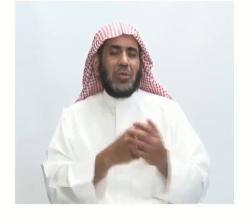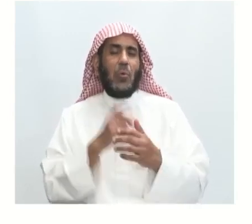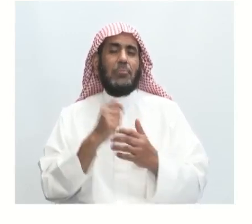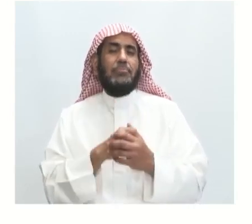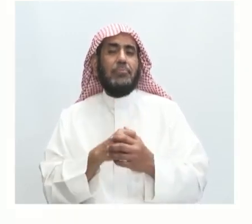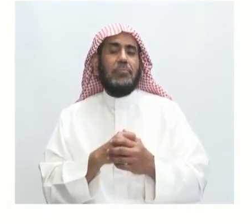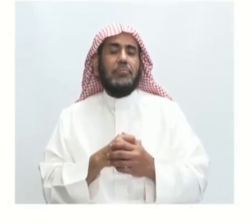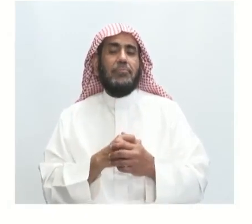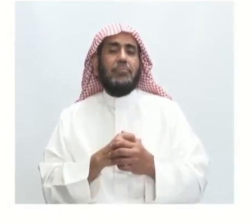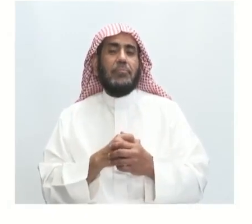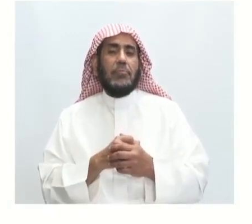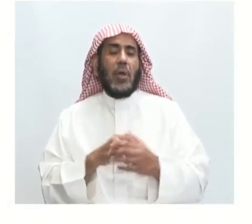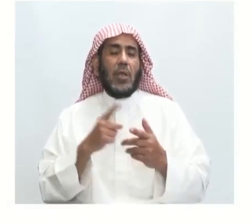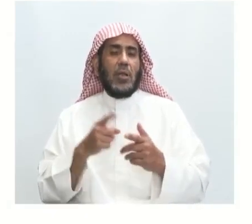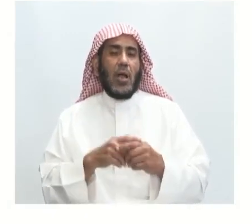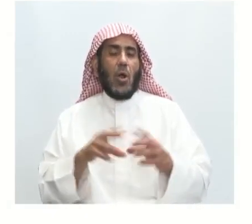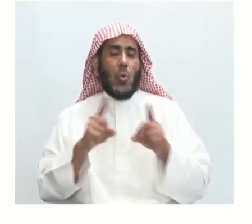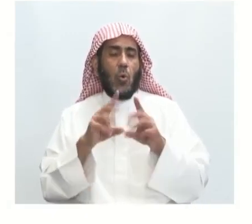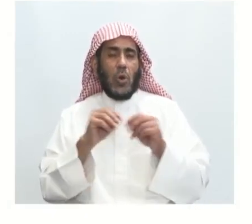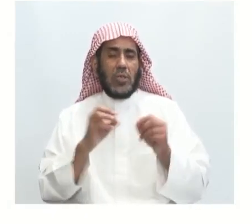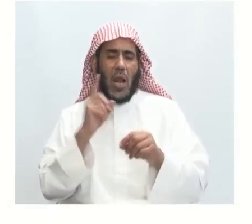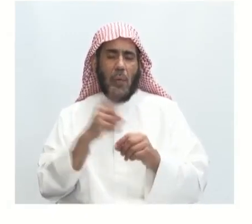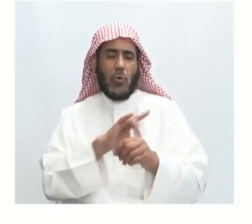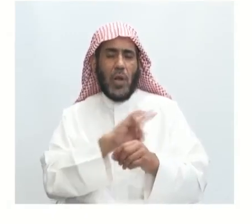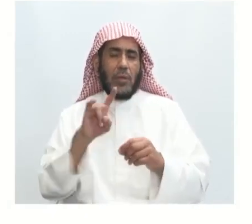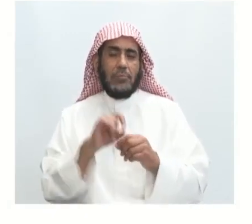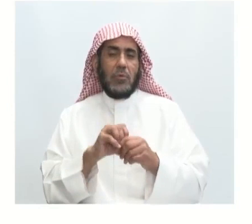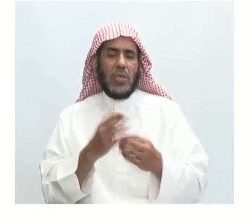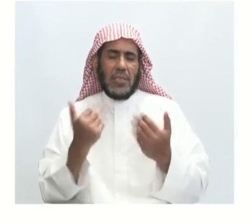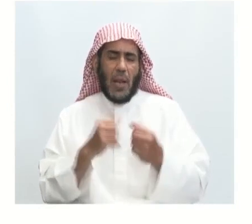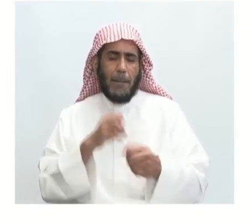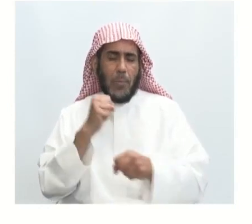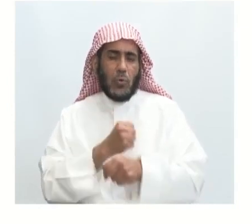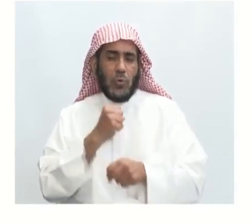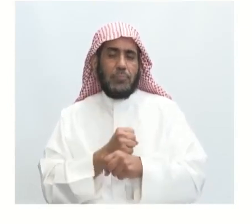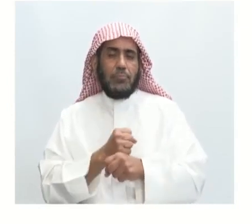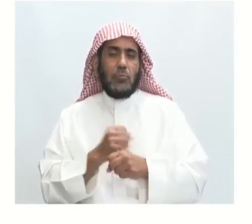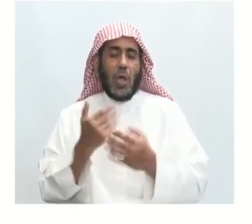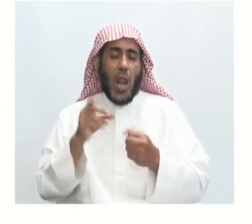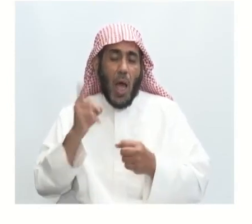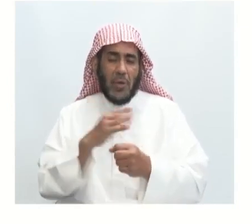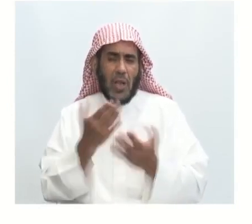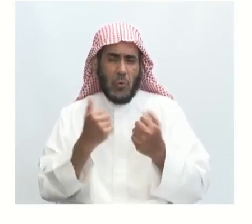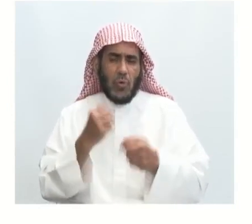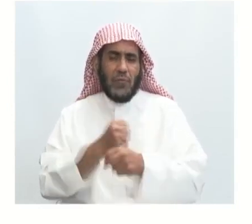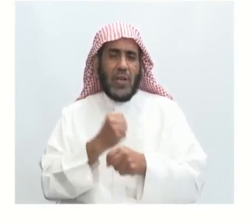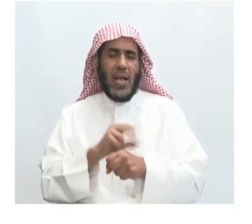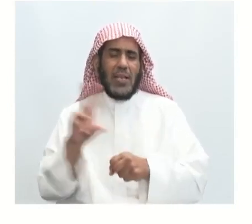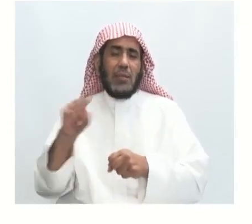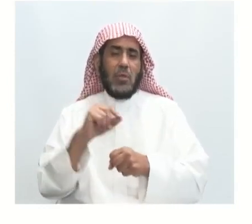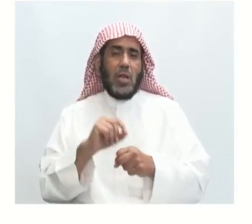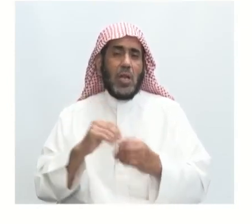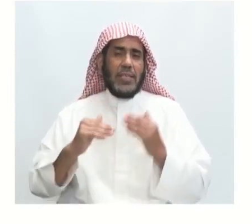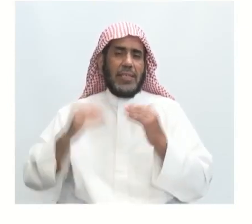لذلك ايضا الخلاصه هنا طبعا الامر والنهي الامر هو طلب حدوث الامر هو طلبه حدوث الفعل على سبيل